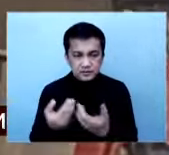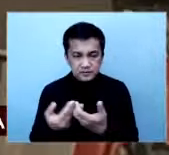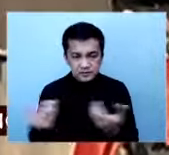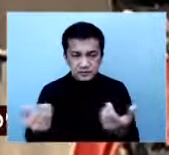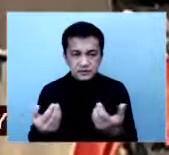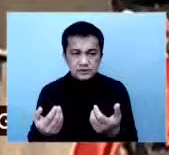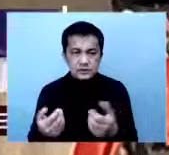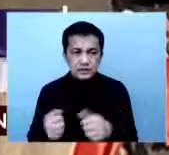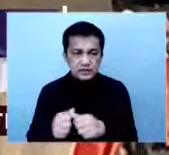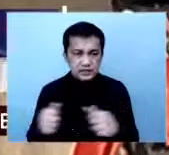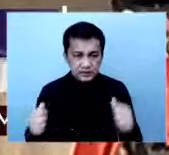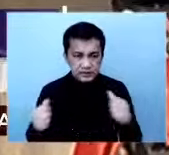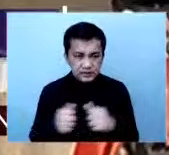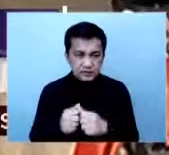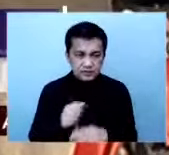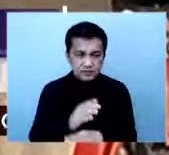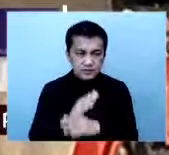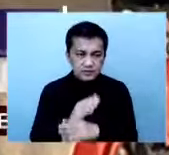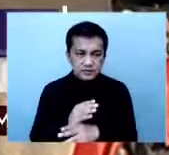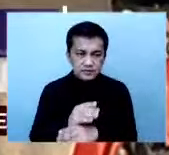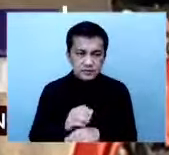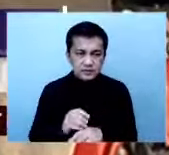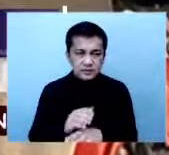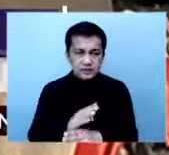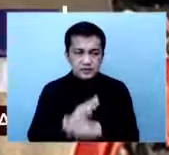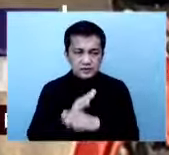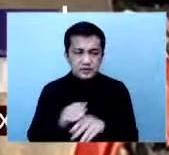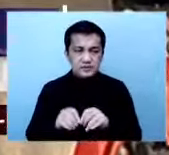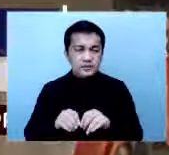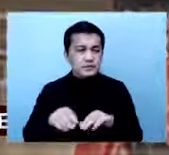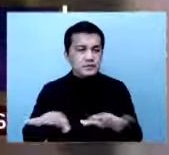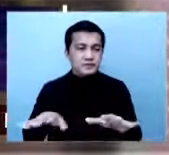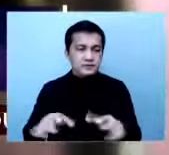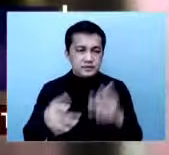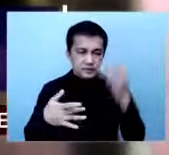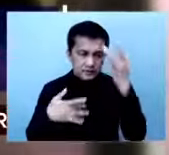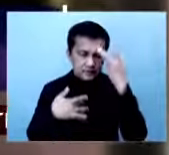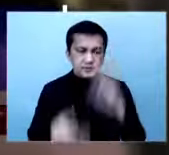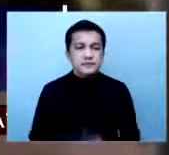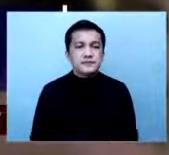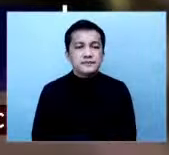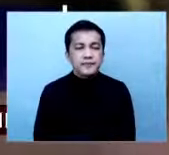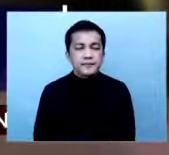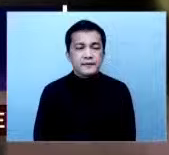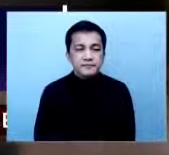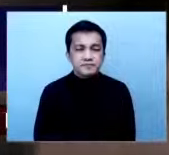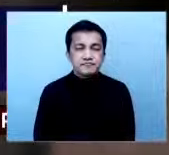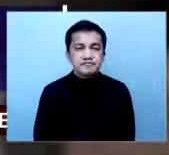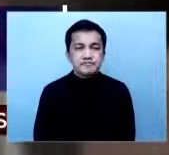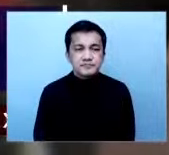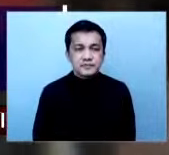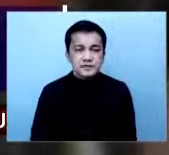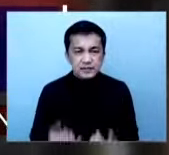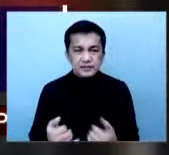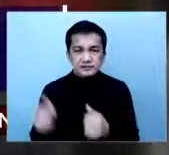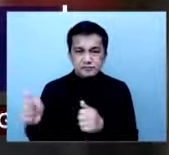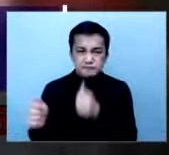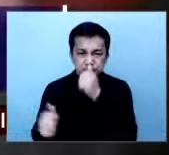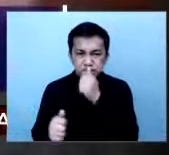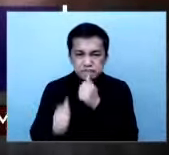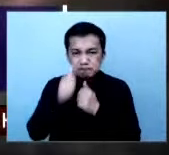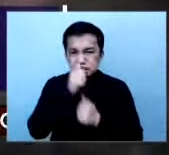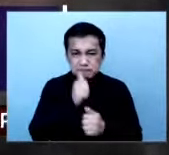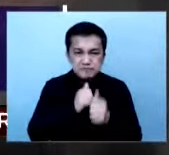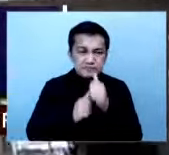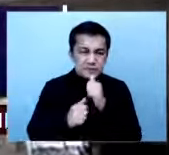kanila prevent yung pagad pa ng mga diseases sa ngayon tiis-tiis muna ang mga preso hangga't